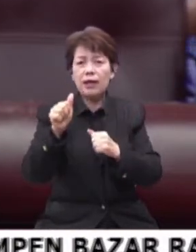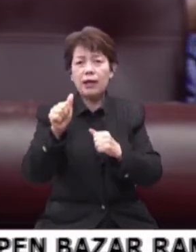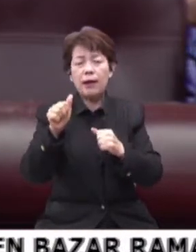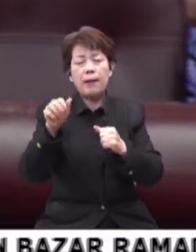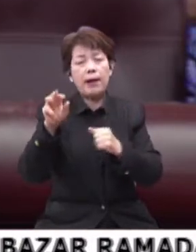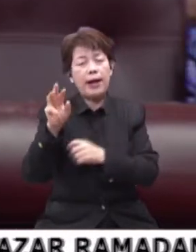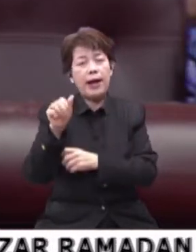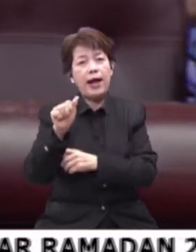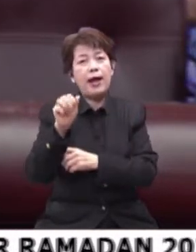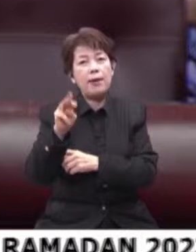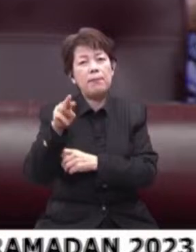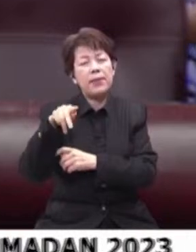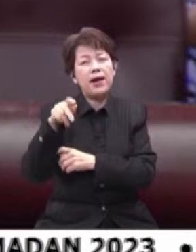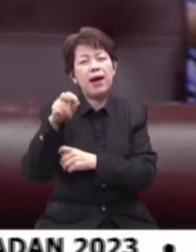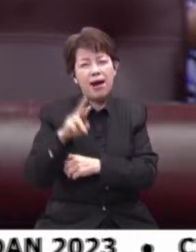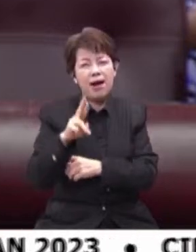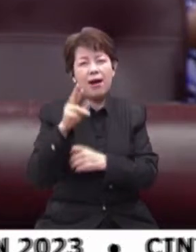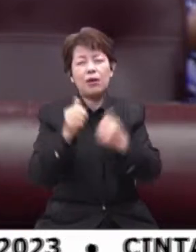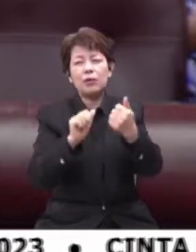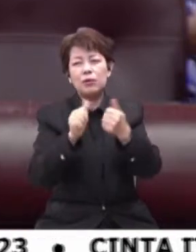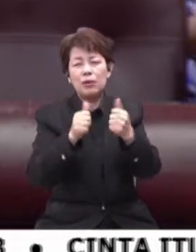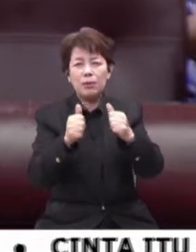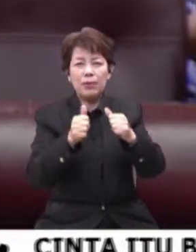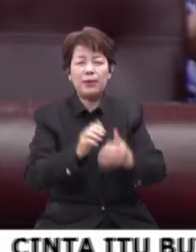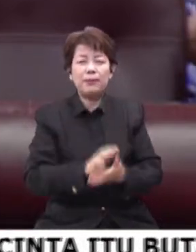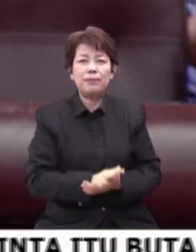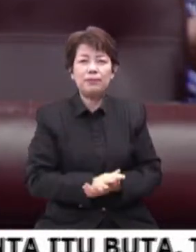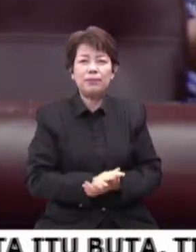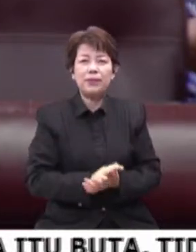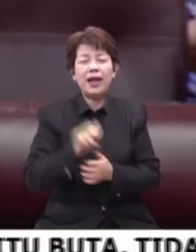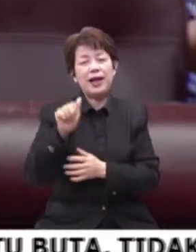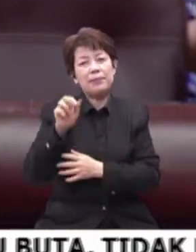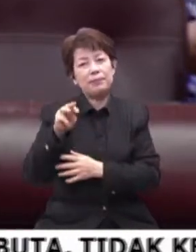punya inilah NBA